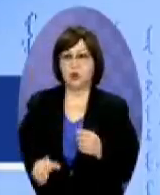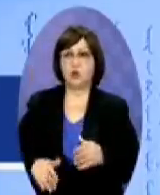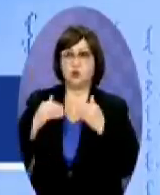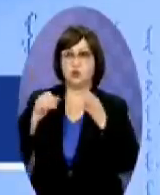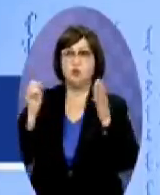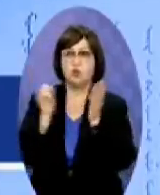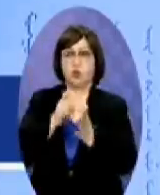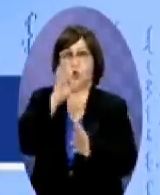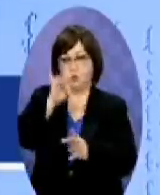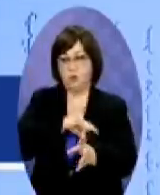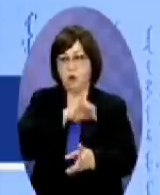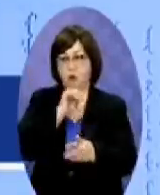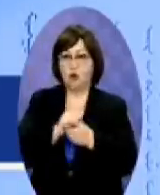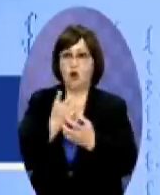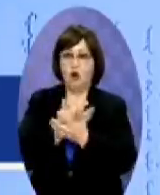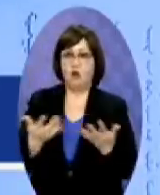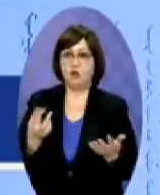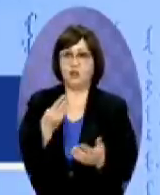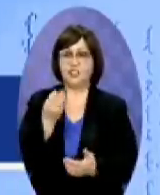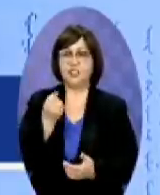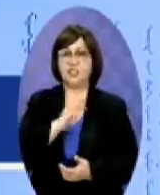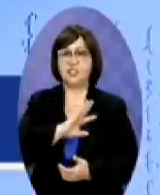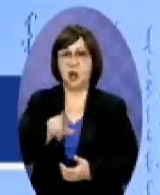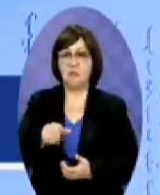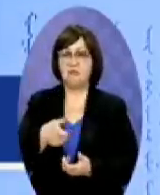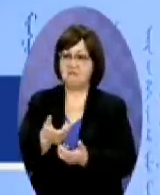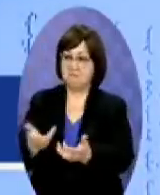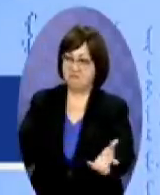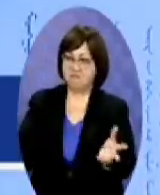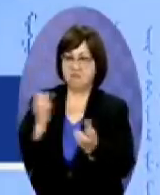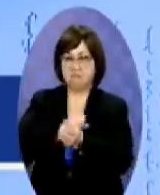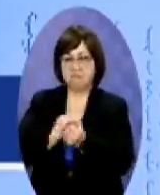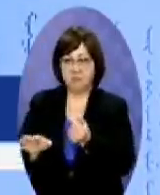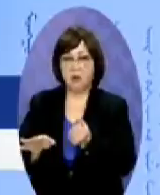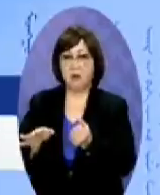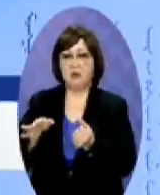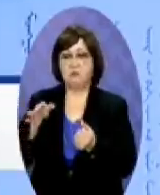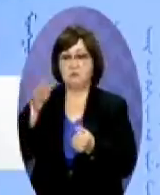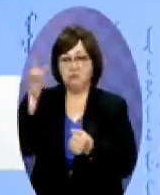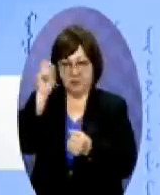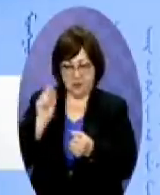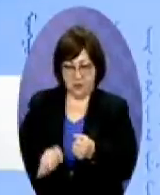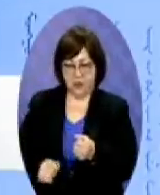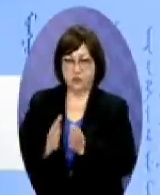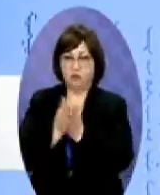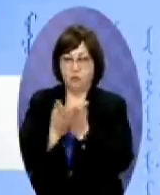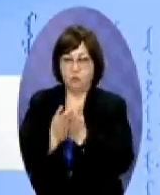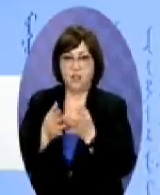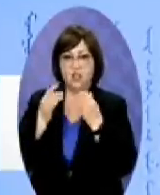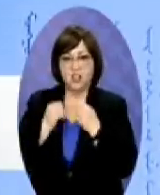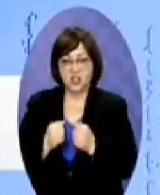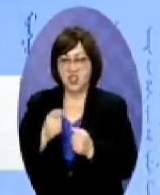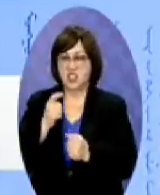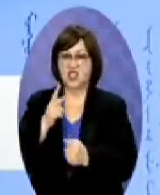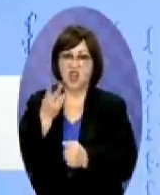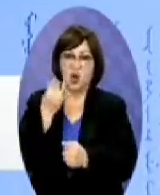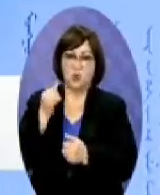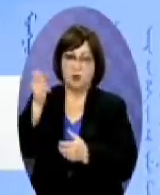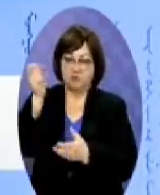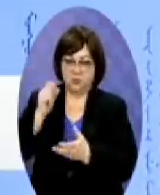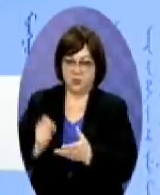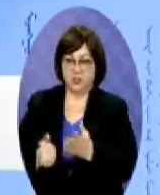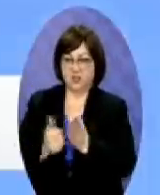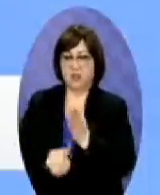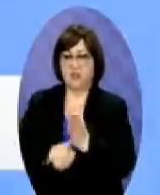шавтай. Тэгээд өөрийнхөө гарын бичмэдлэр олон сурах бичиг тэгээд хичээнгүү бичгийн